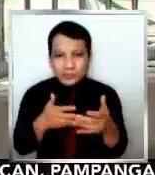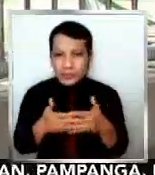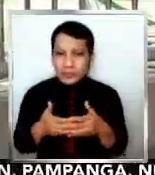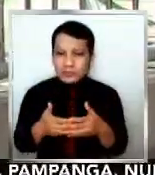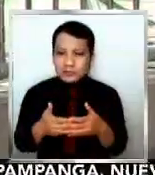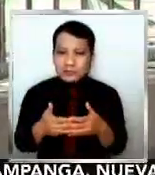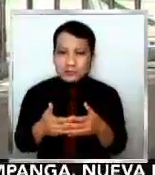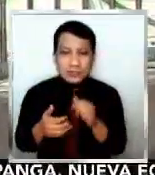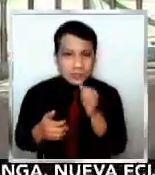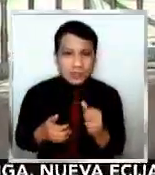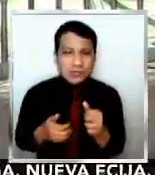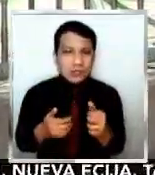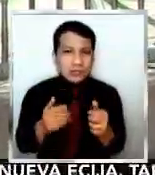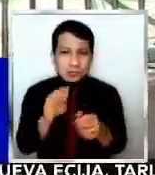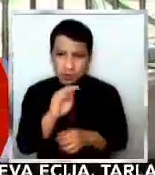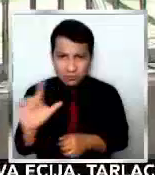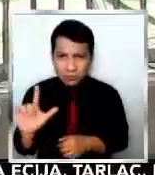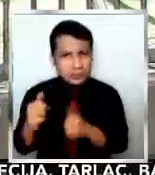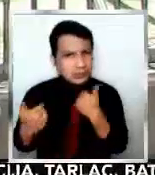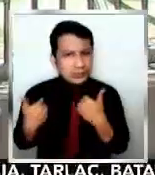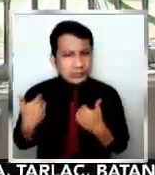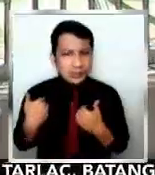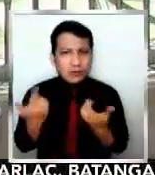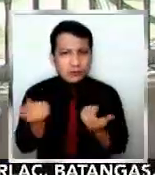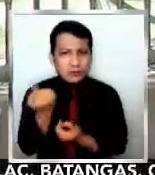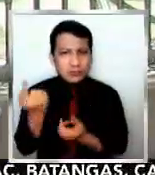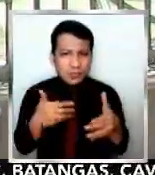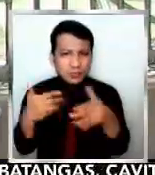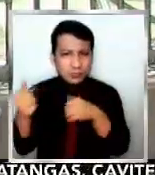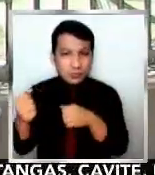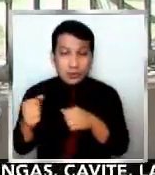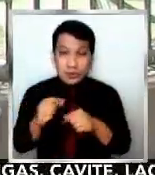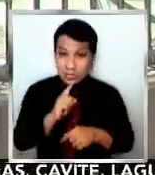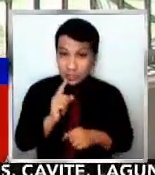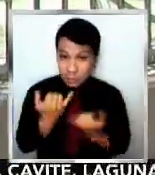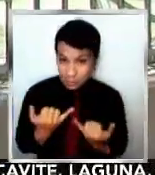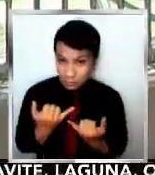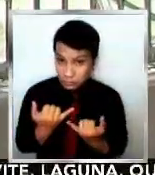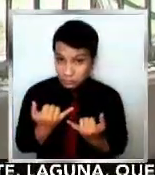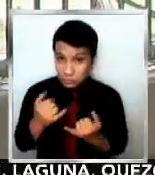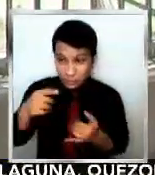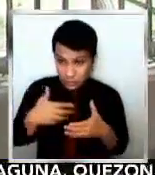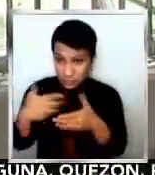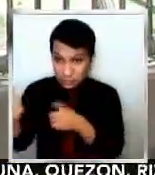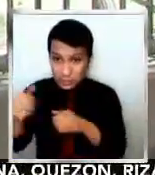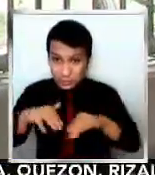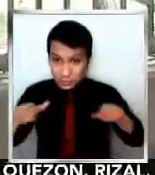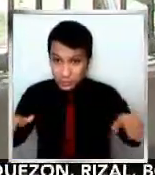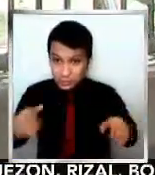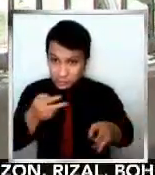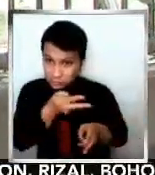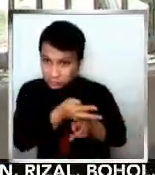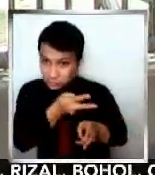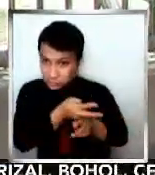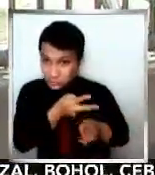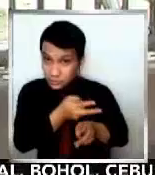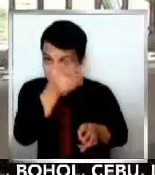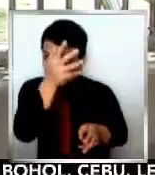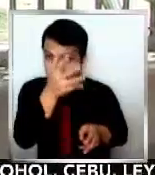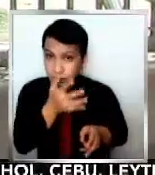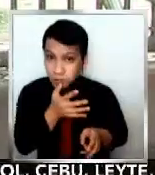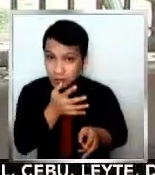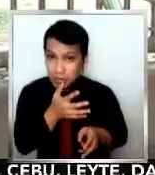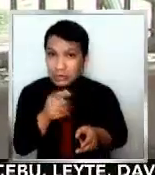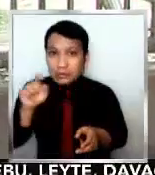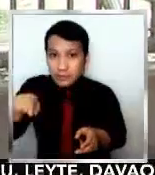mga malls. Muling paalala ng DOH. Sa paglumabas, supervised ng kanilang mga magulang at saka nakasuot po sila ng